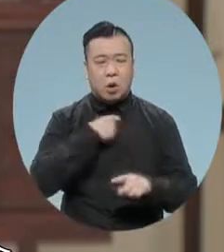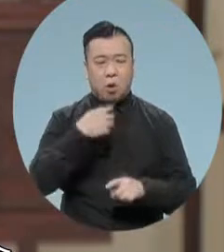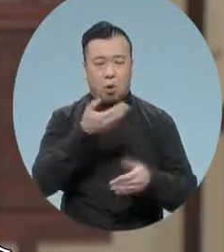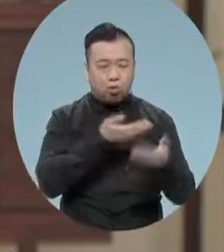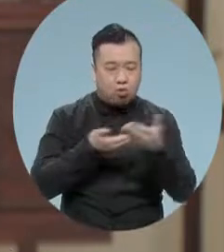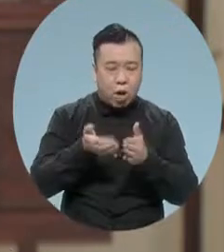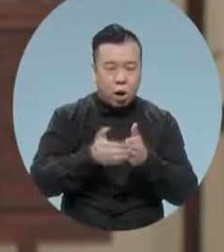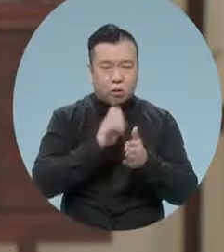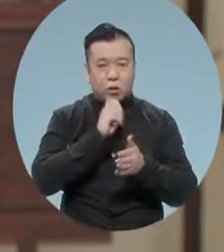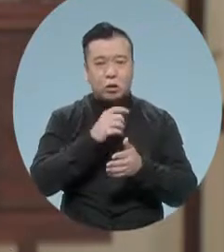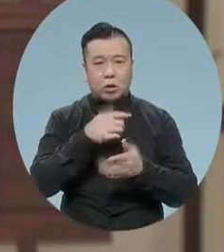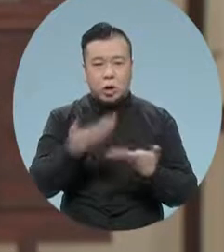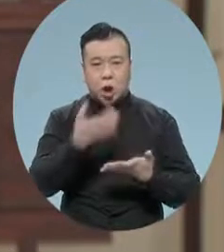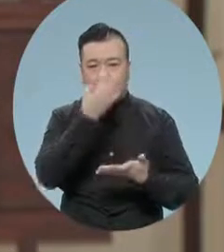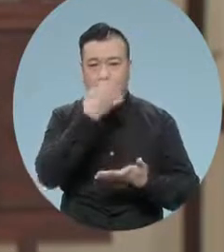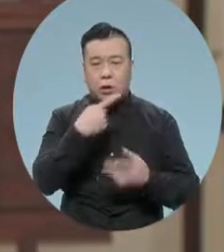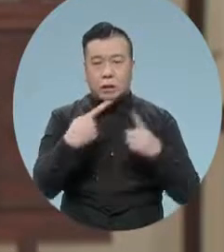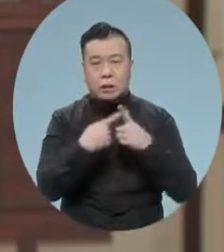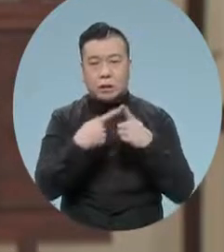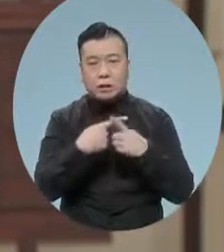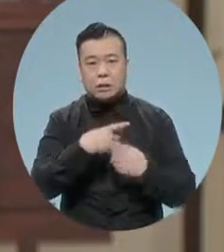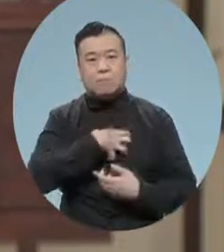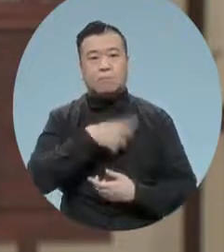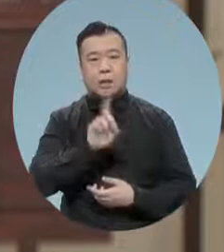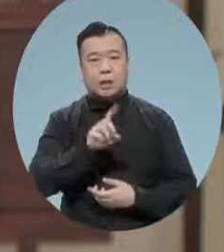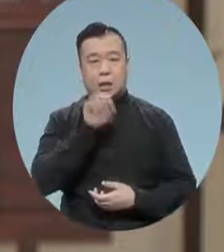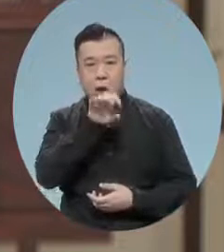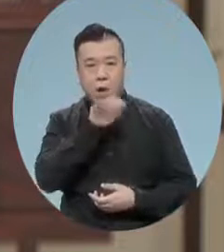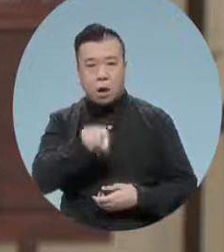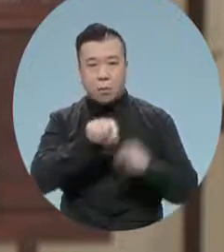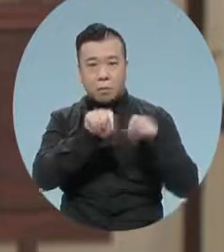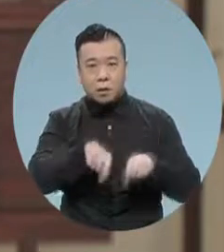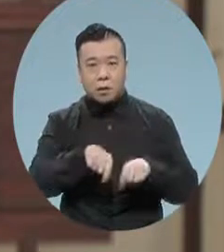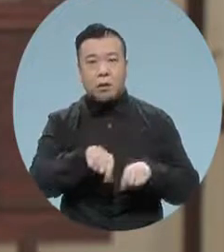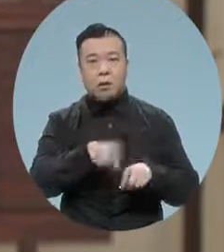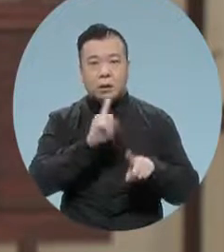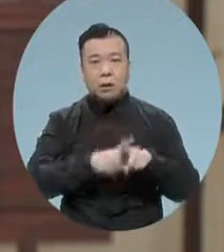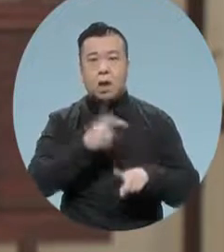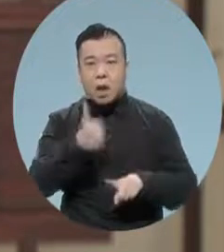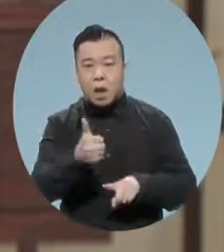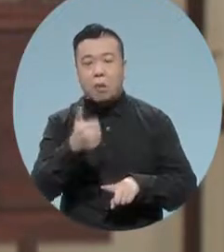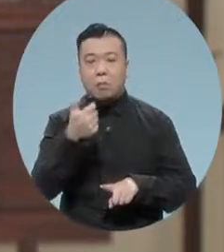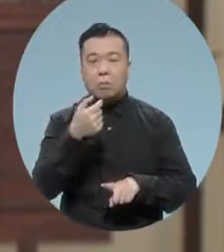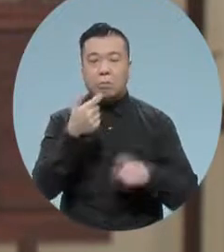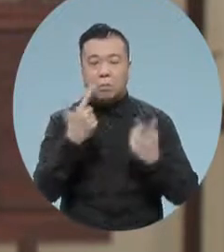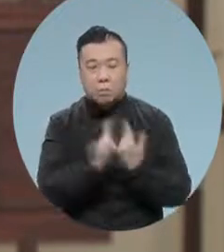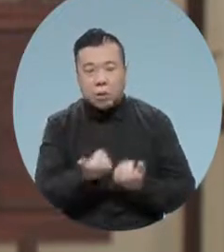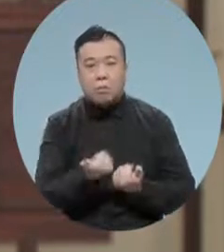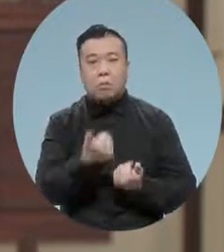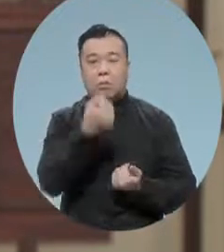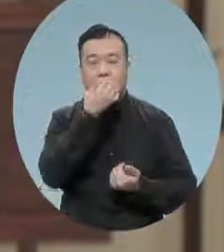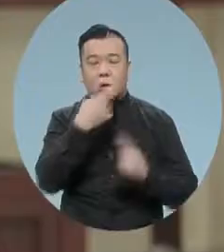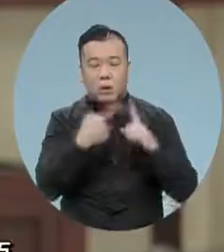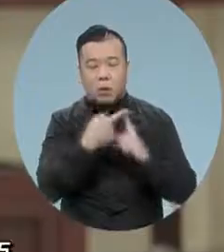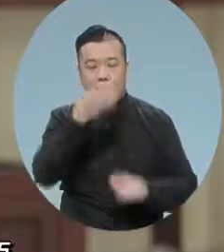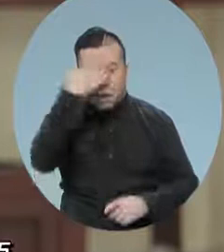会，用我们香港人的角度来讲这个问题，是啱香港人能够明